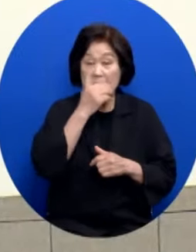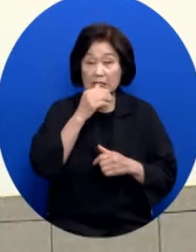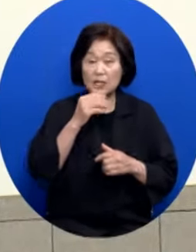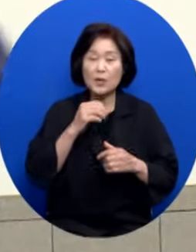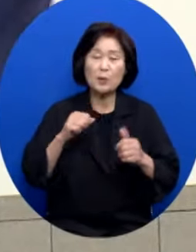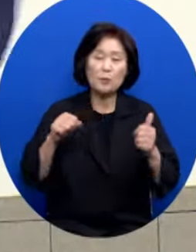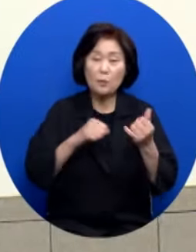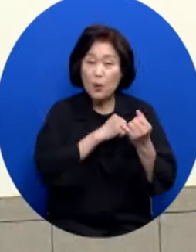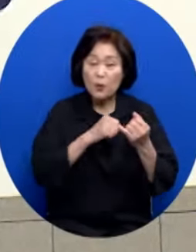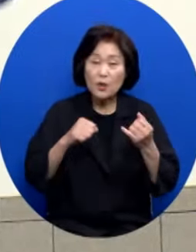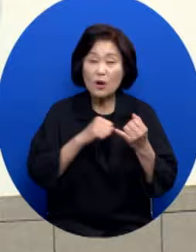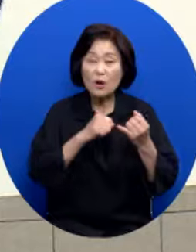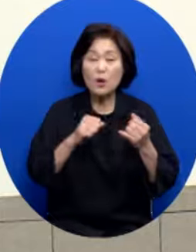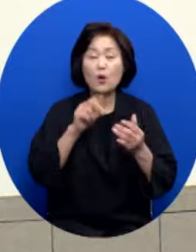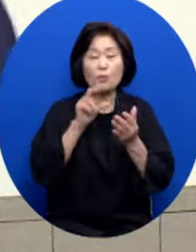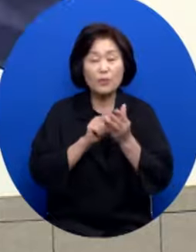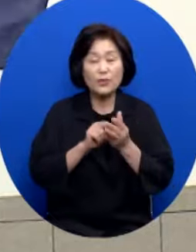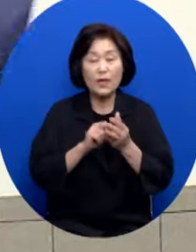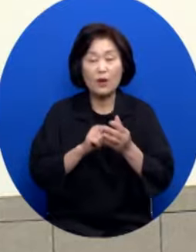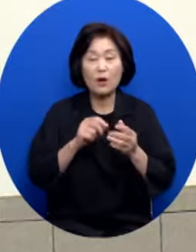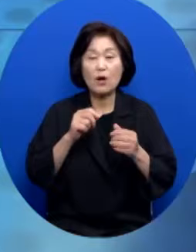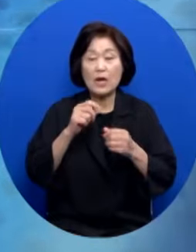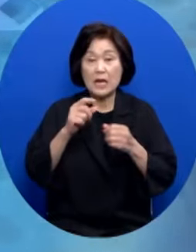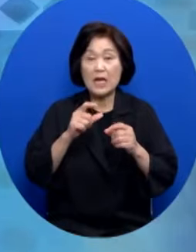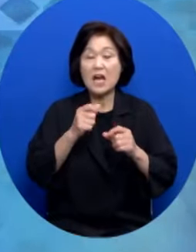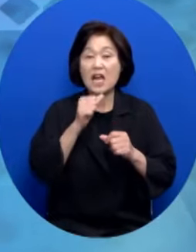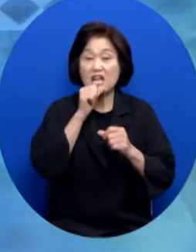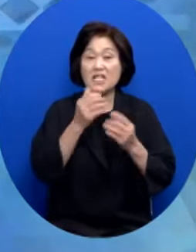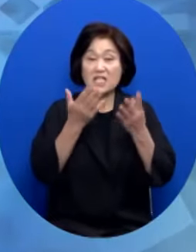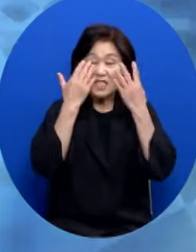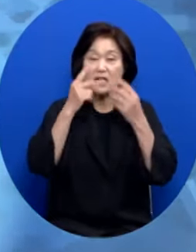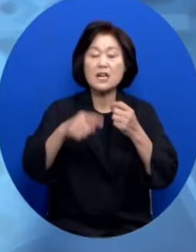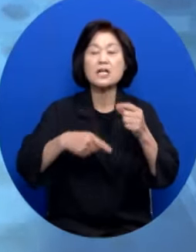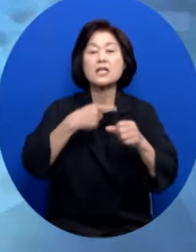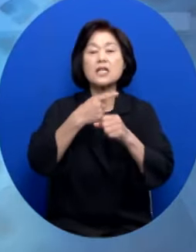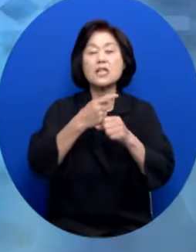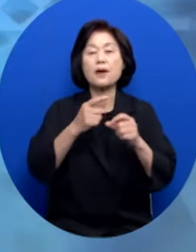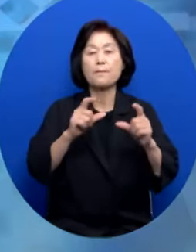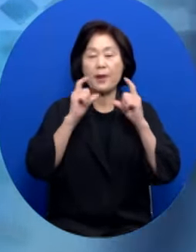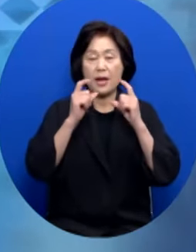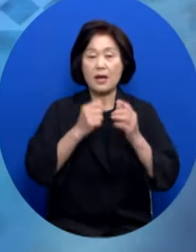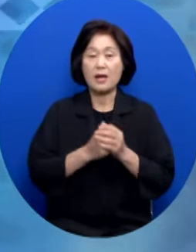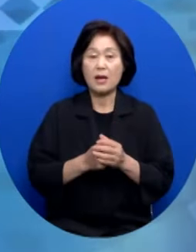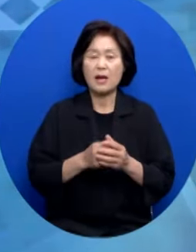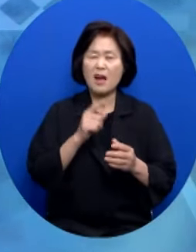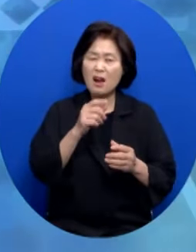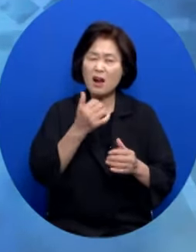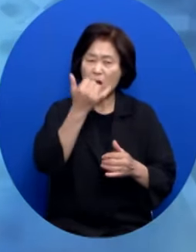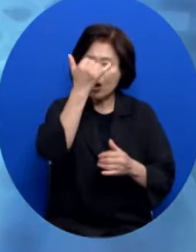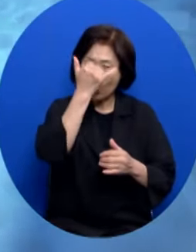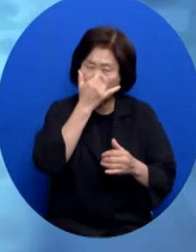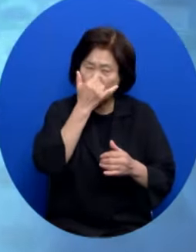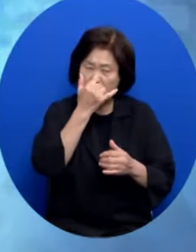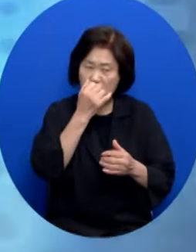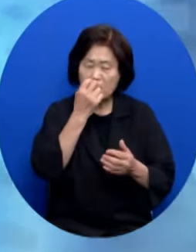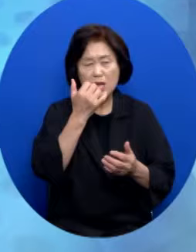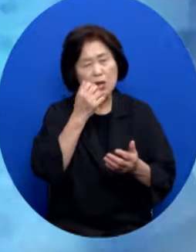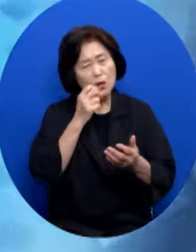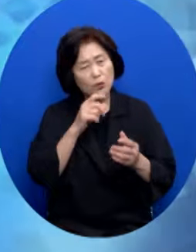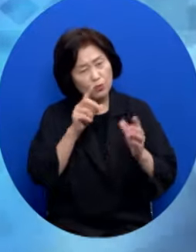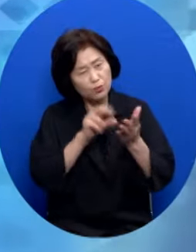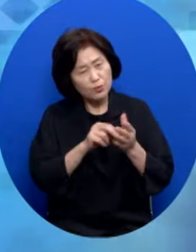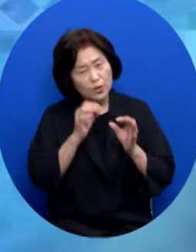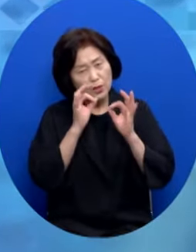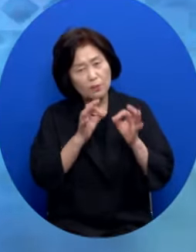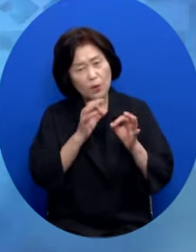지방법원에서 징역 1년을 선고받았습니다 윤리 도덕적인 문제를 보면서 이거는 복음과 병행할 수